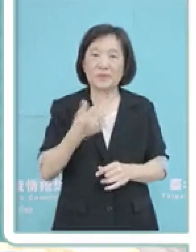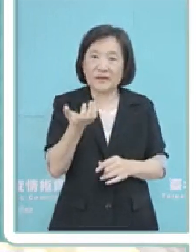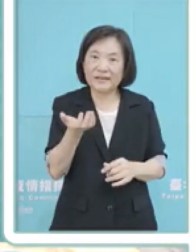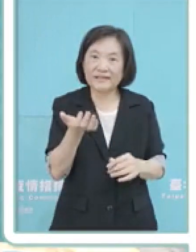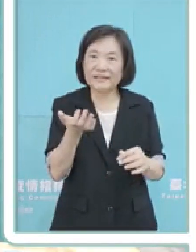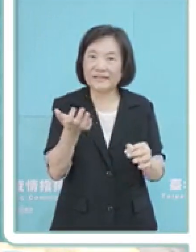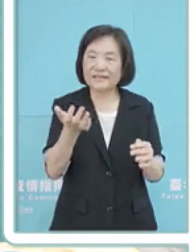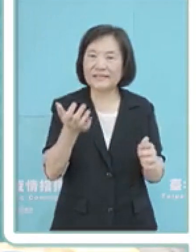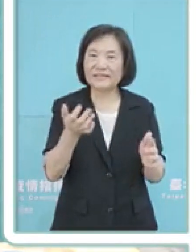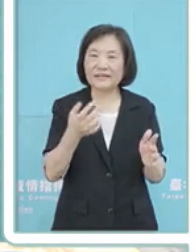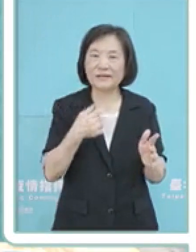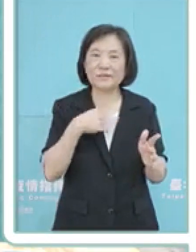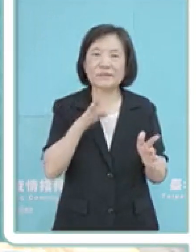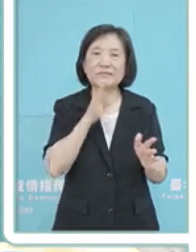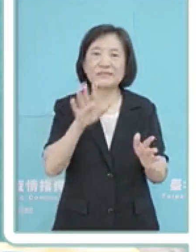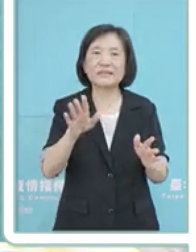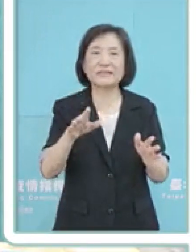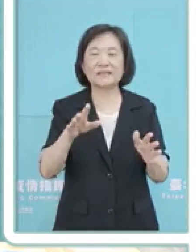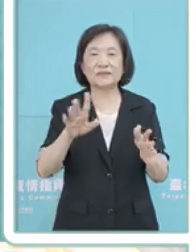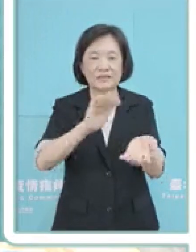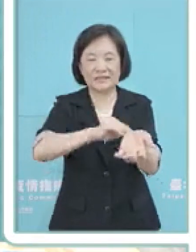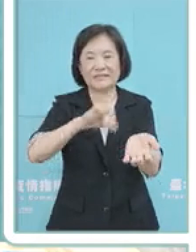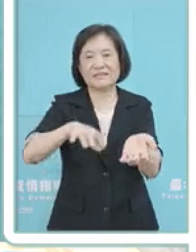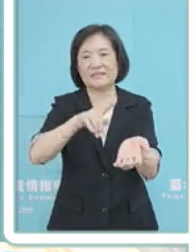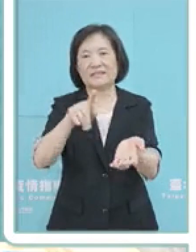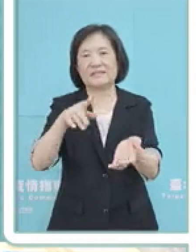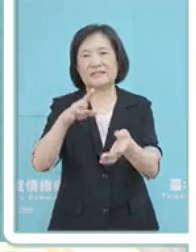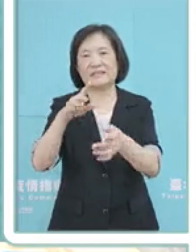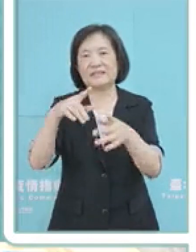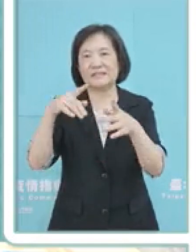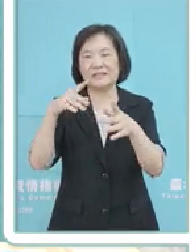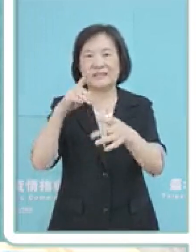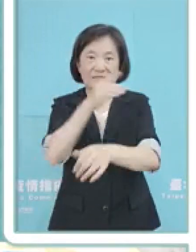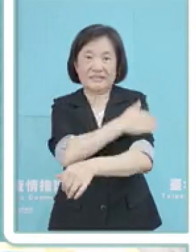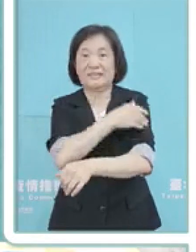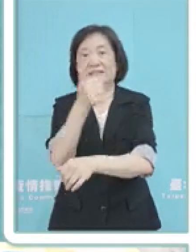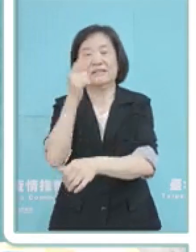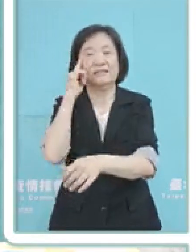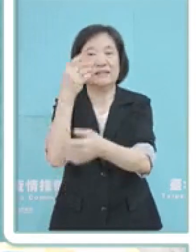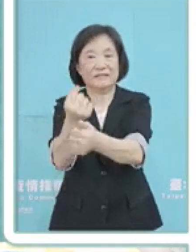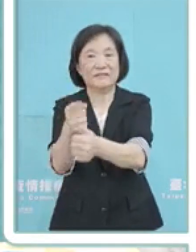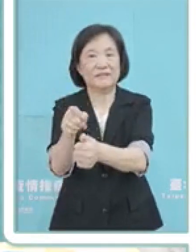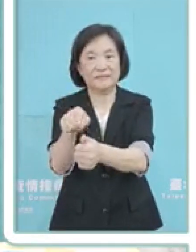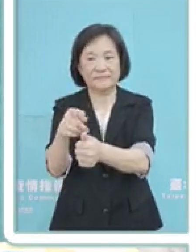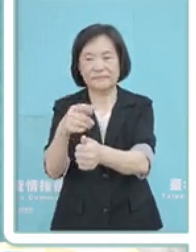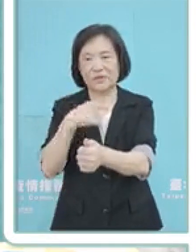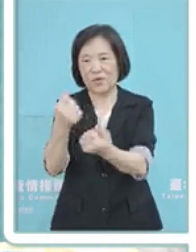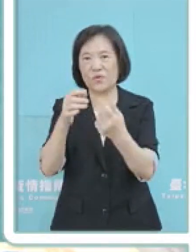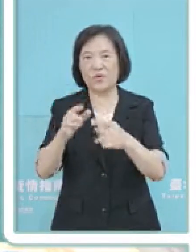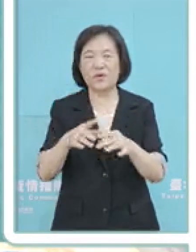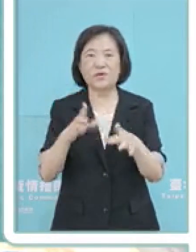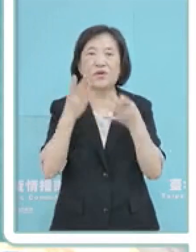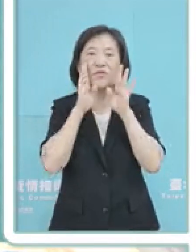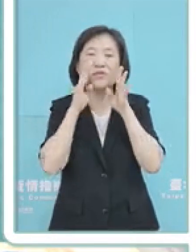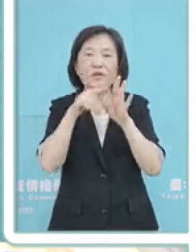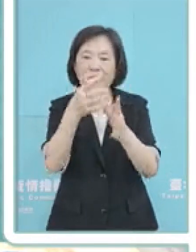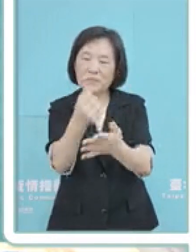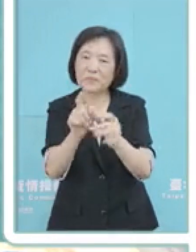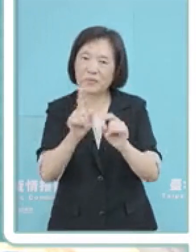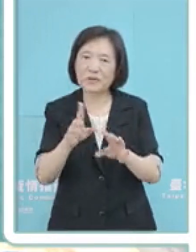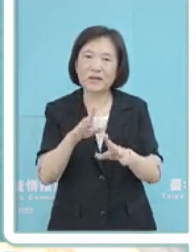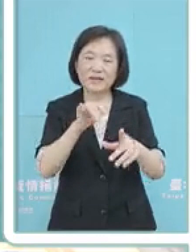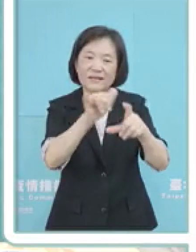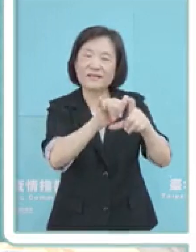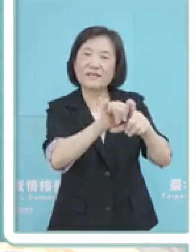个陈昌宇医师的那个脸书的留言，你知道吗？你知道 Toyota 你知道吗？就丰田汽车，你知道吗？他们公